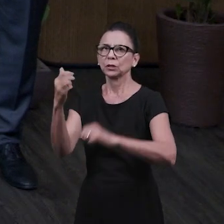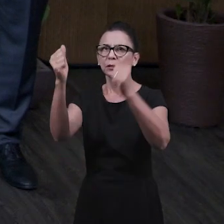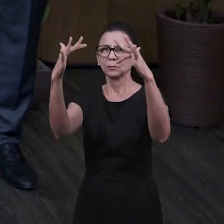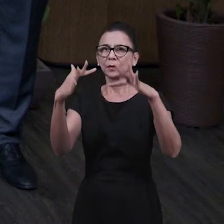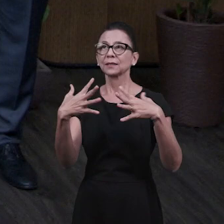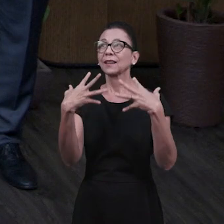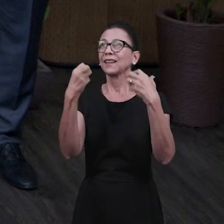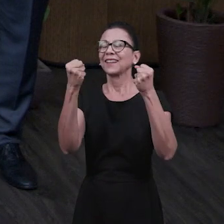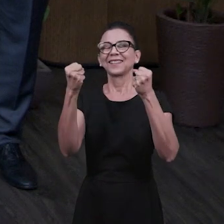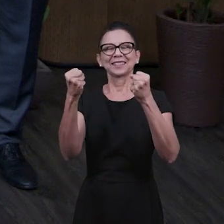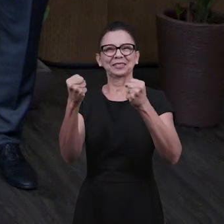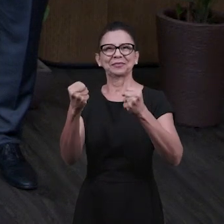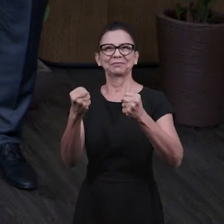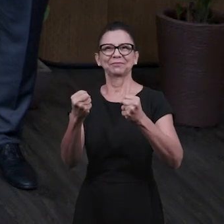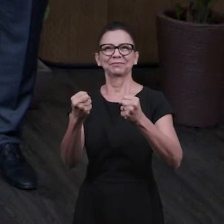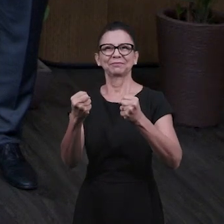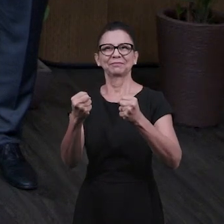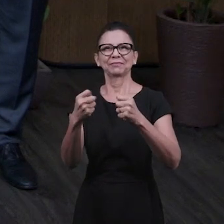recevoir une bénédiction, mais